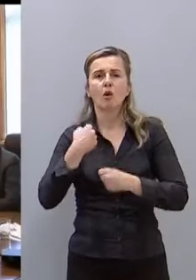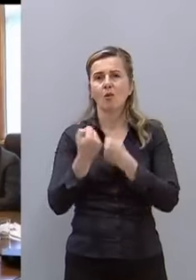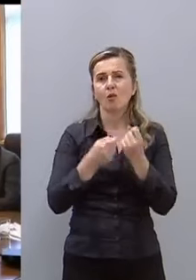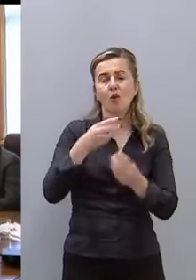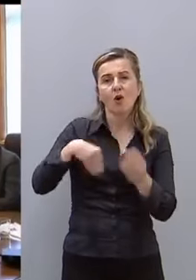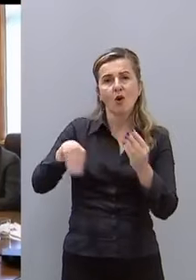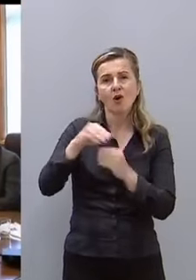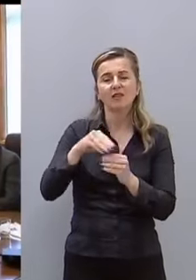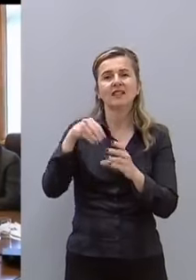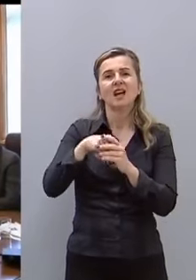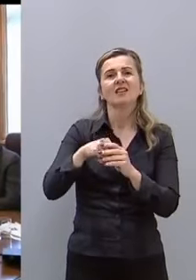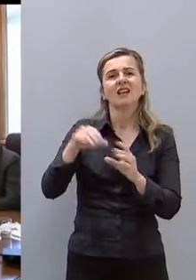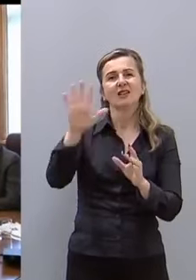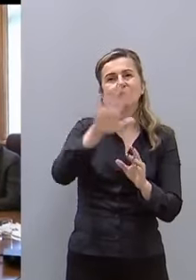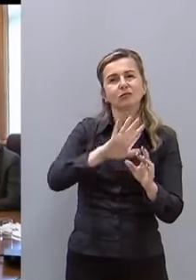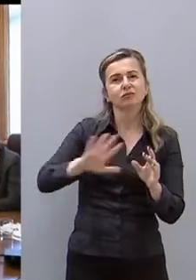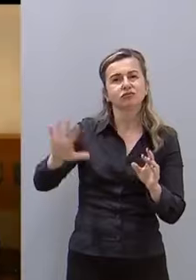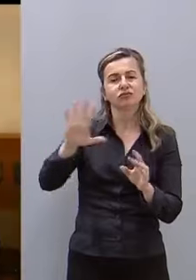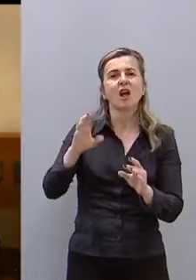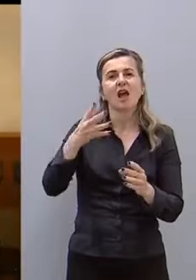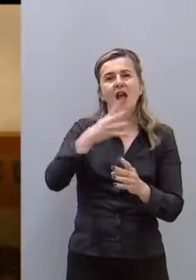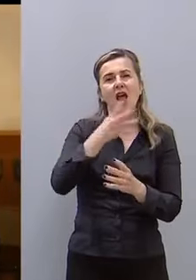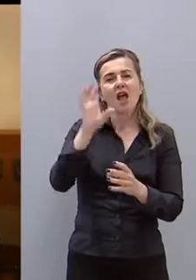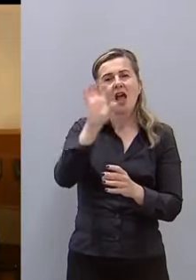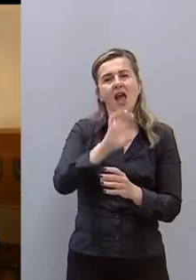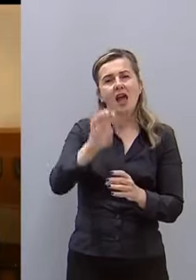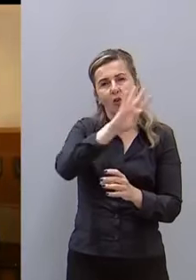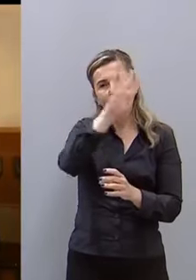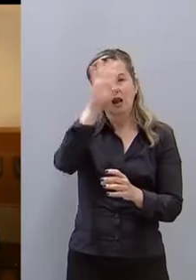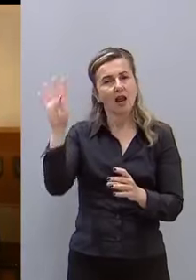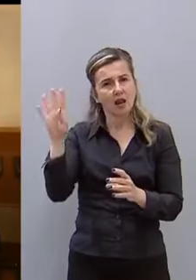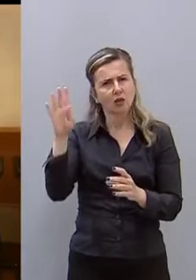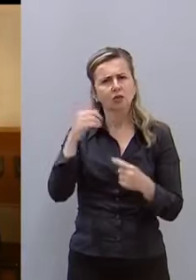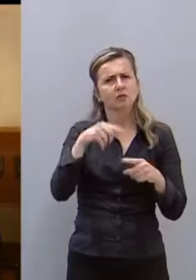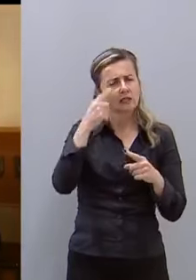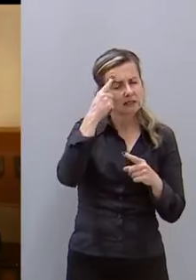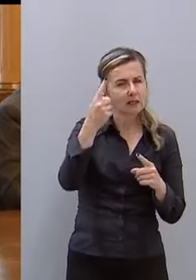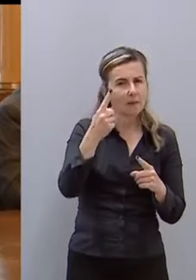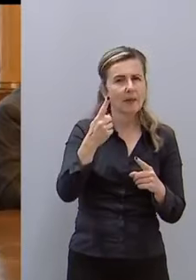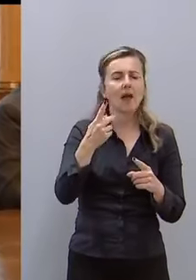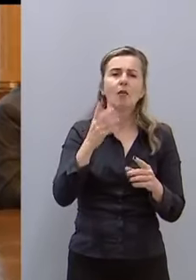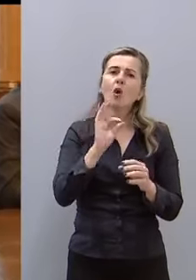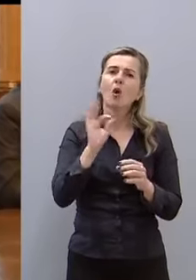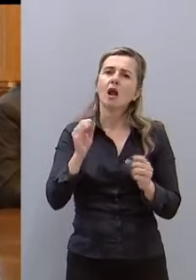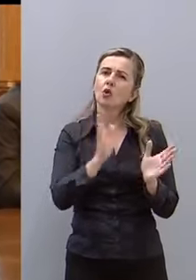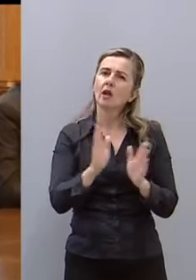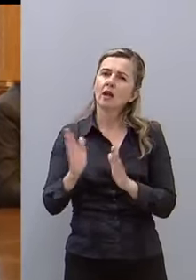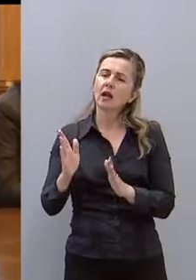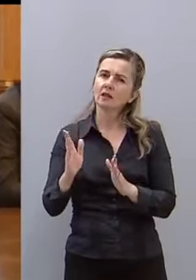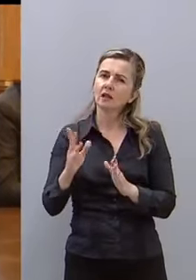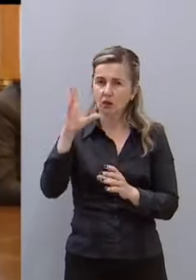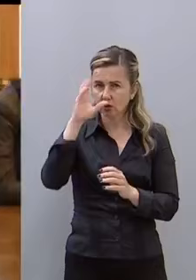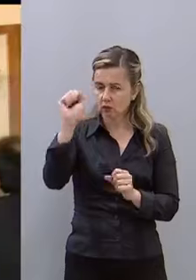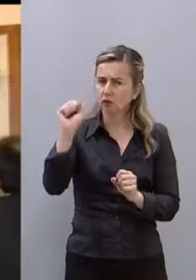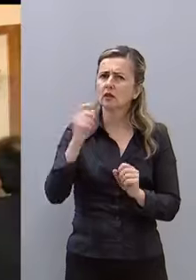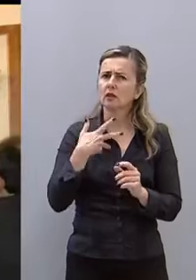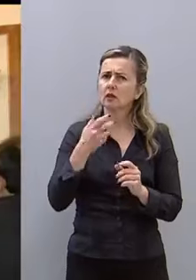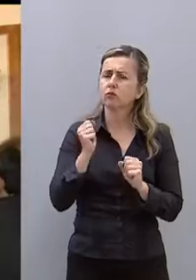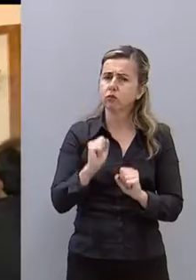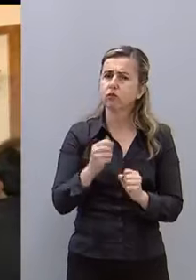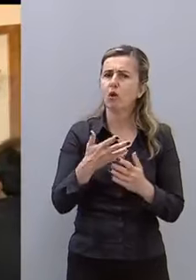euro regionale sappiamo che questo è già permesso per alcune categorie di studenti fra il tirolo sudtirolo abbiamo chiesto di